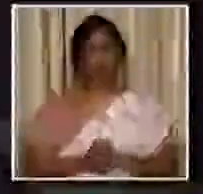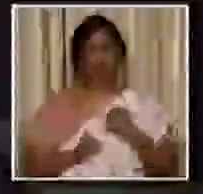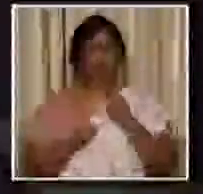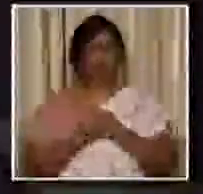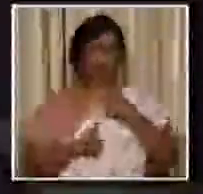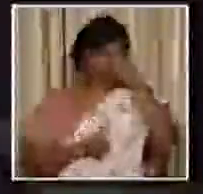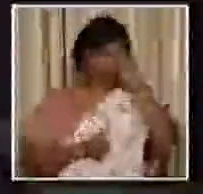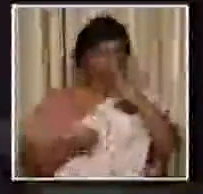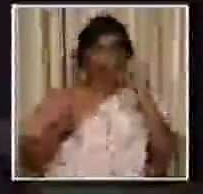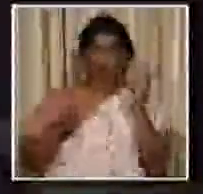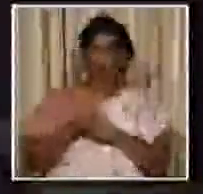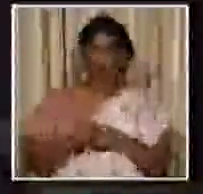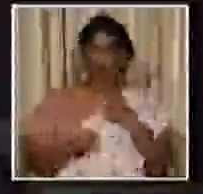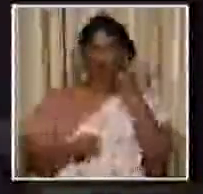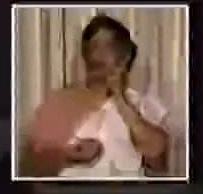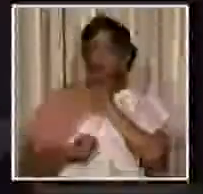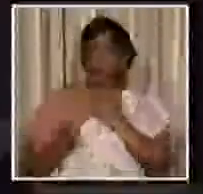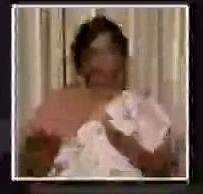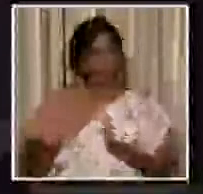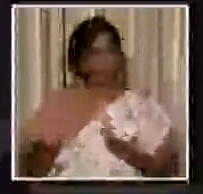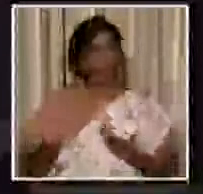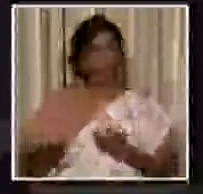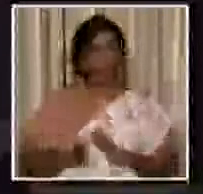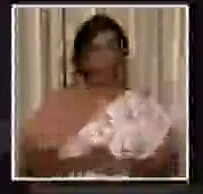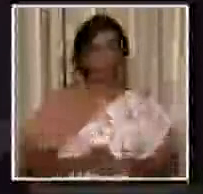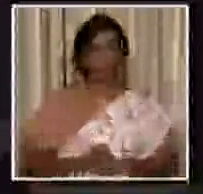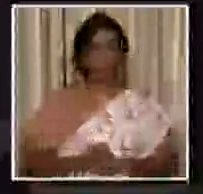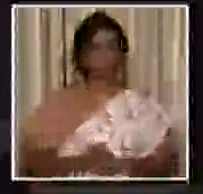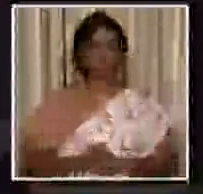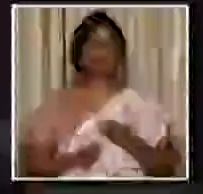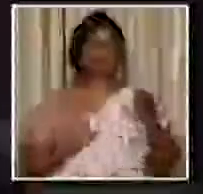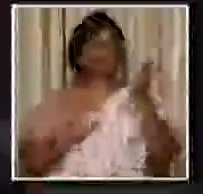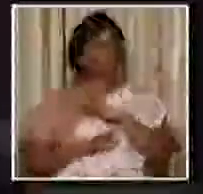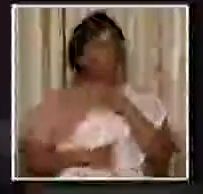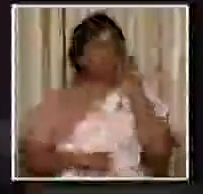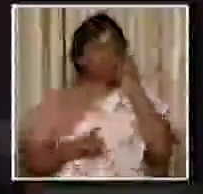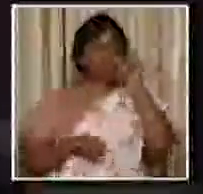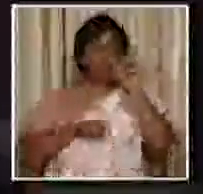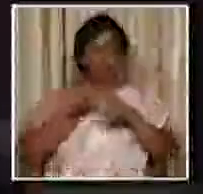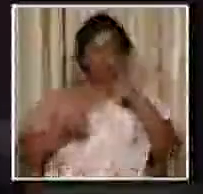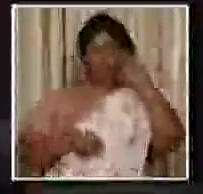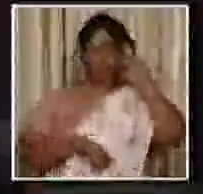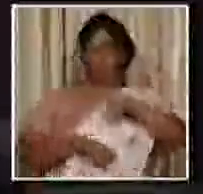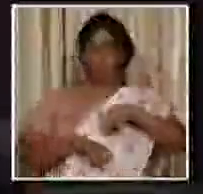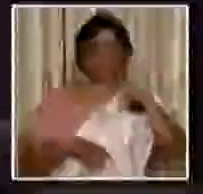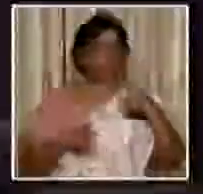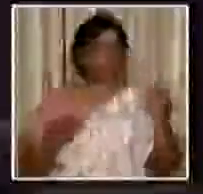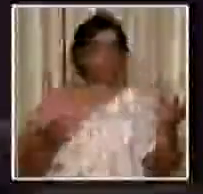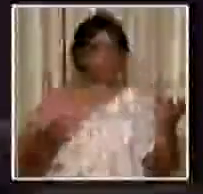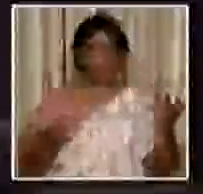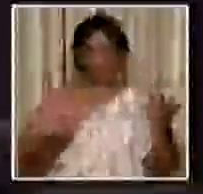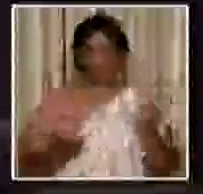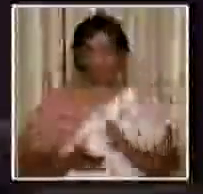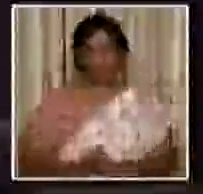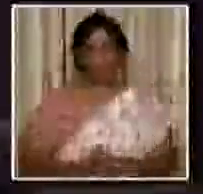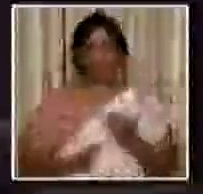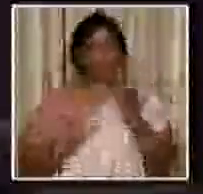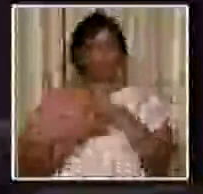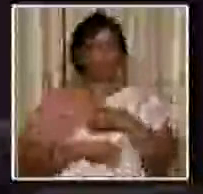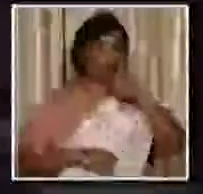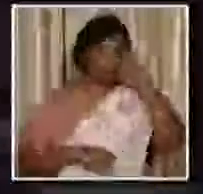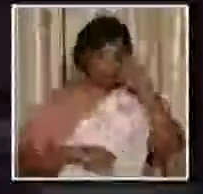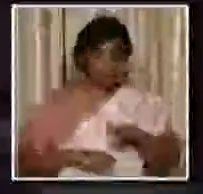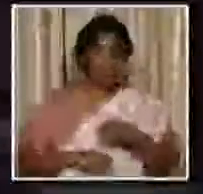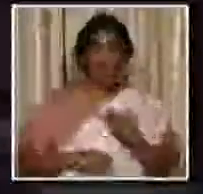කතිරගාමර මහත්තයා ඝාතනය වුණේ ත්‍රස්තවාදෙන් එදා බුද්ධ්‍යාංශ විශ්වාස කරේ නැහැ එදා අපි